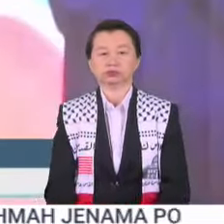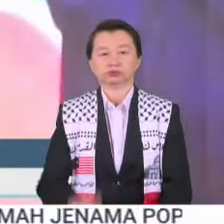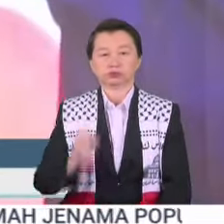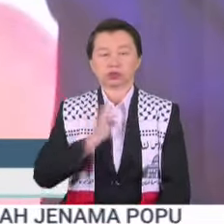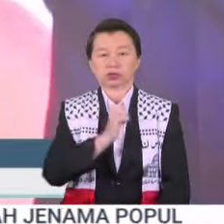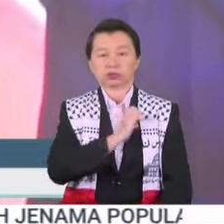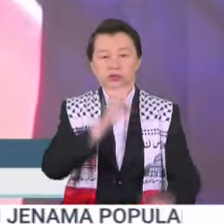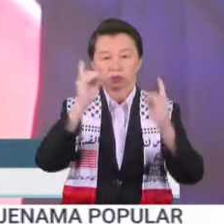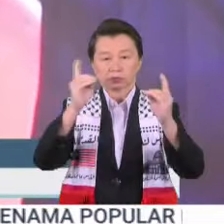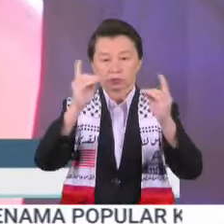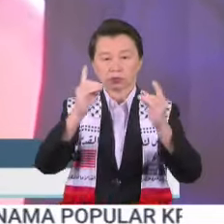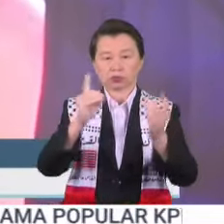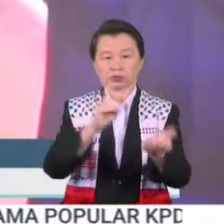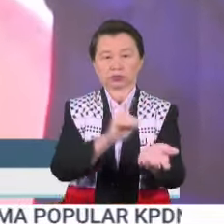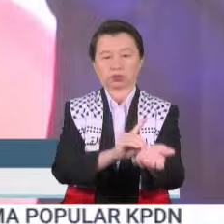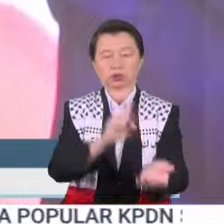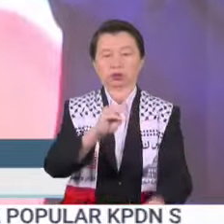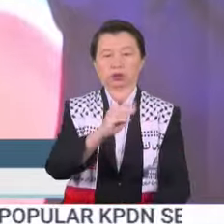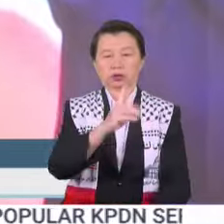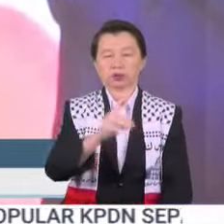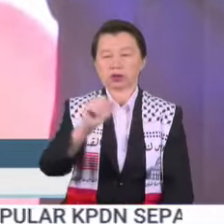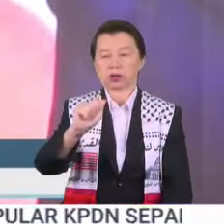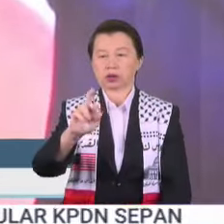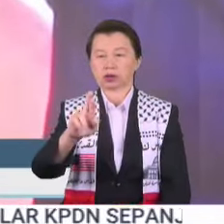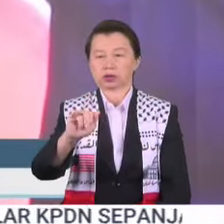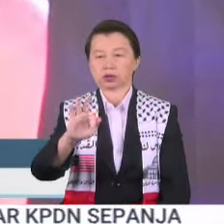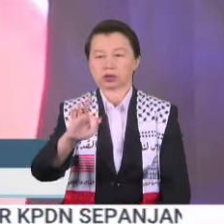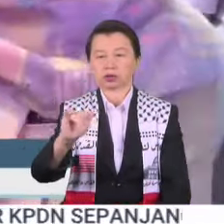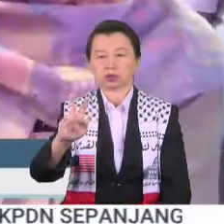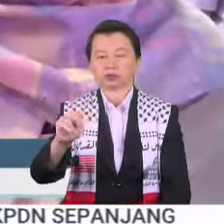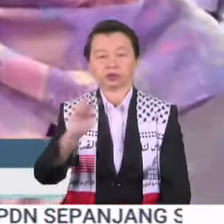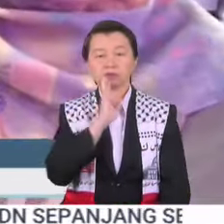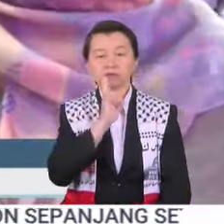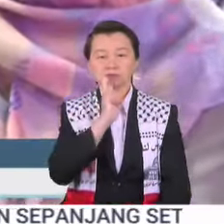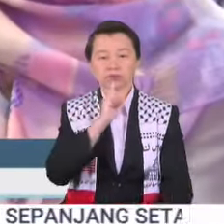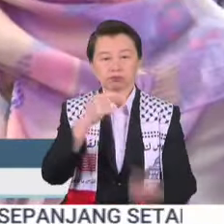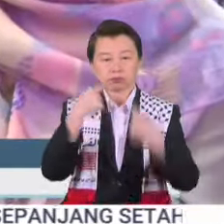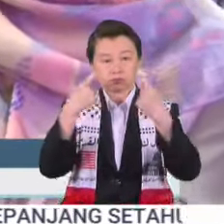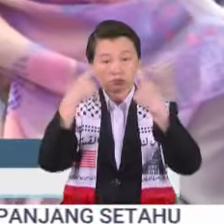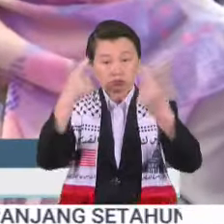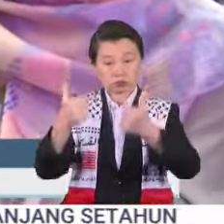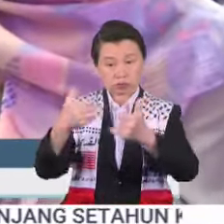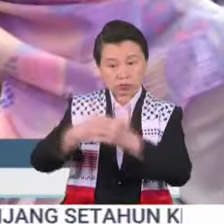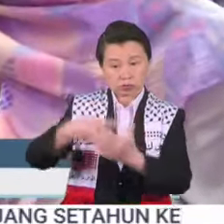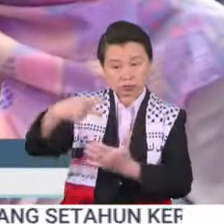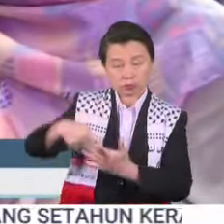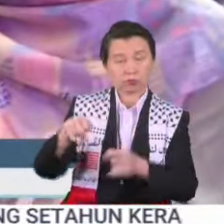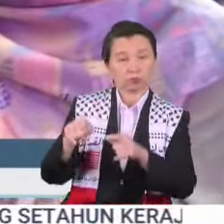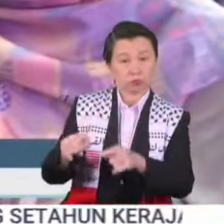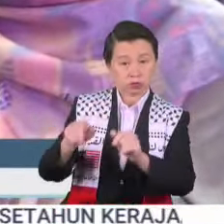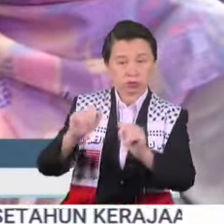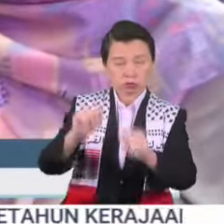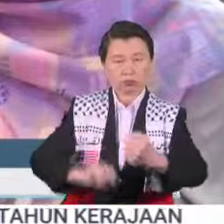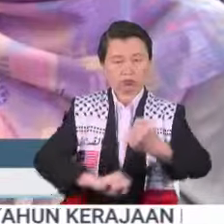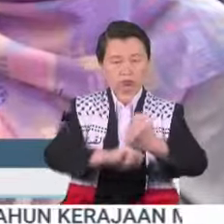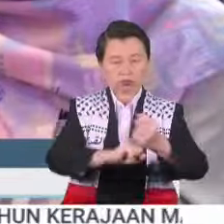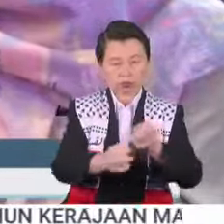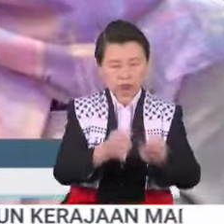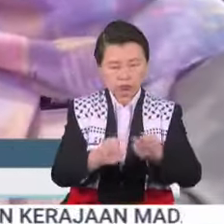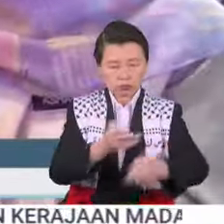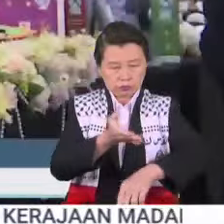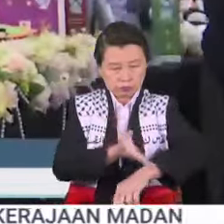Exco Pendidikan Datuk Dr. Muhammad Arifin Muhammad Arif berkata, kecemerlangan dalam program ini mampu menyokong